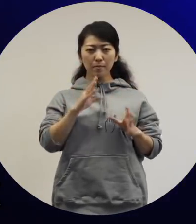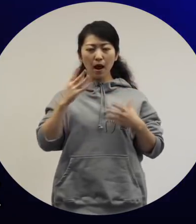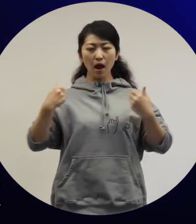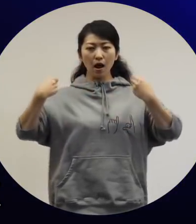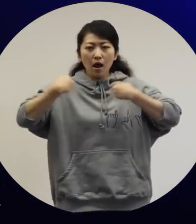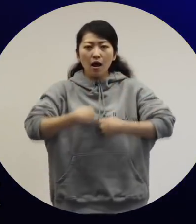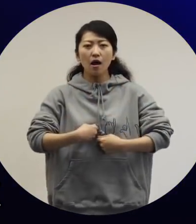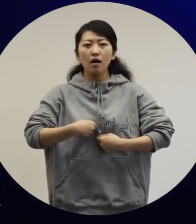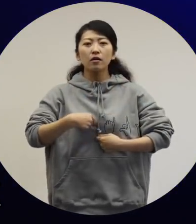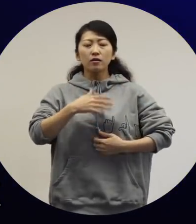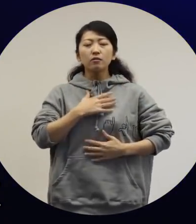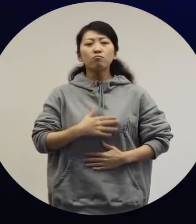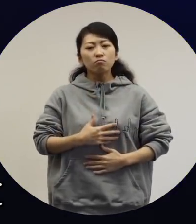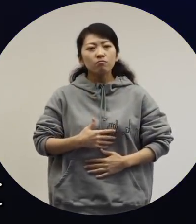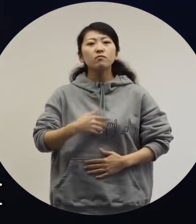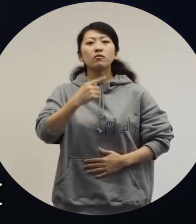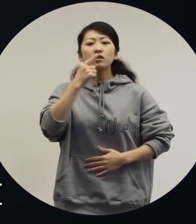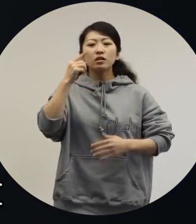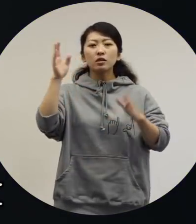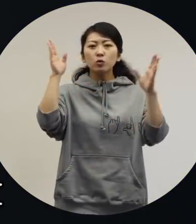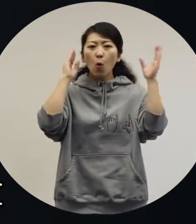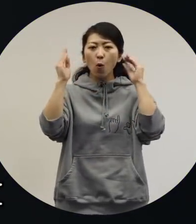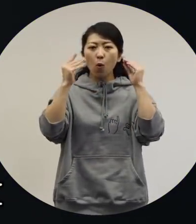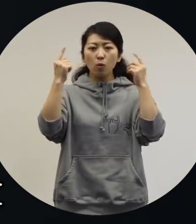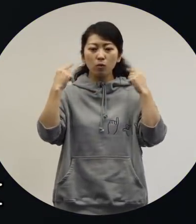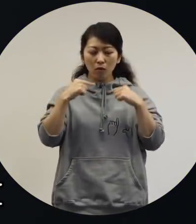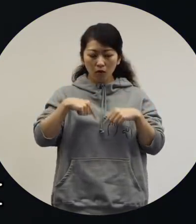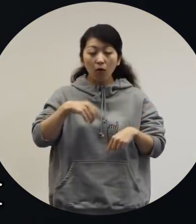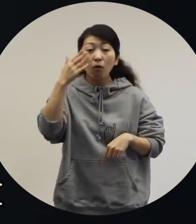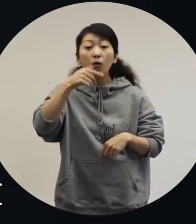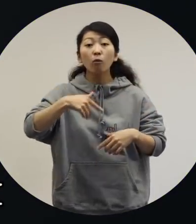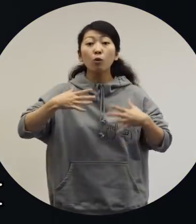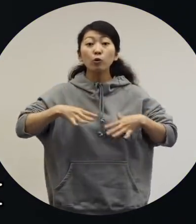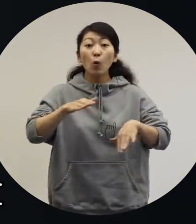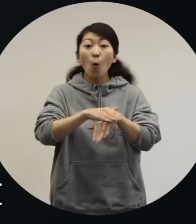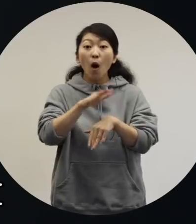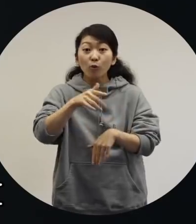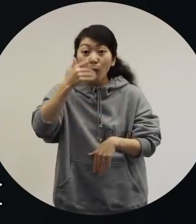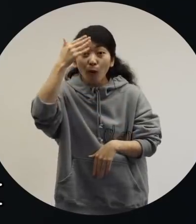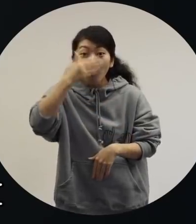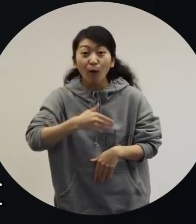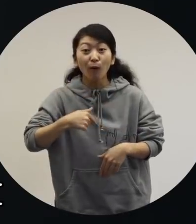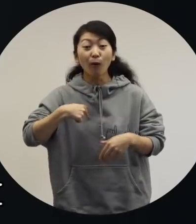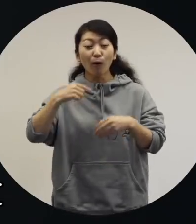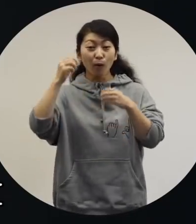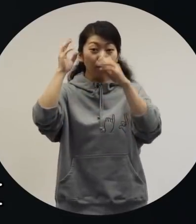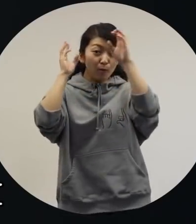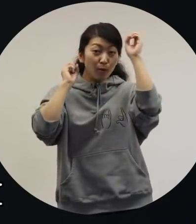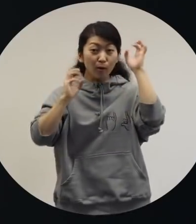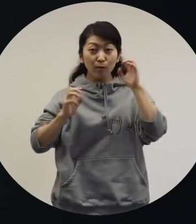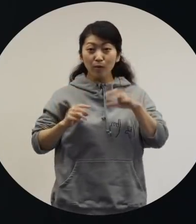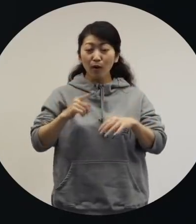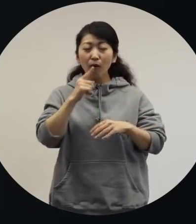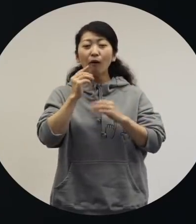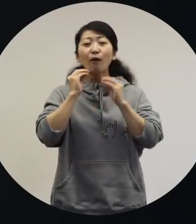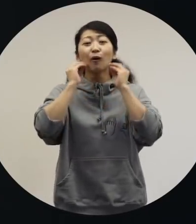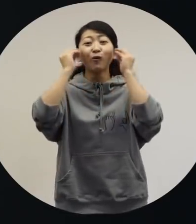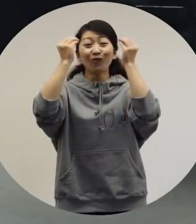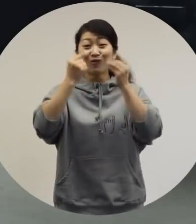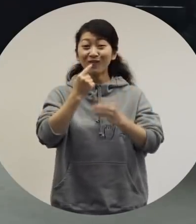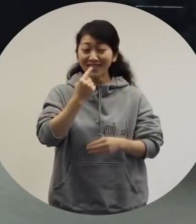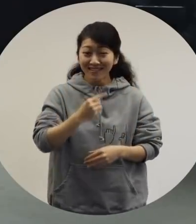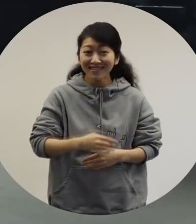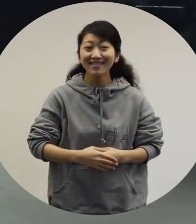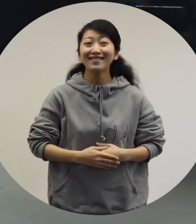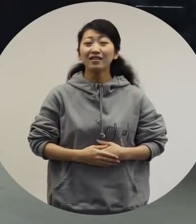につけるっていうのはすごく視覚情報として自分は、あ、こういうファッションもあるんだって改めて感